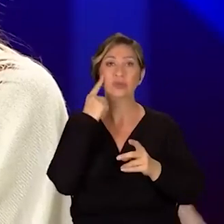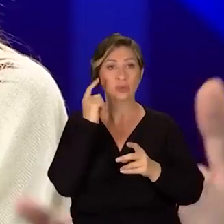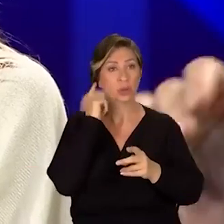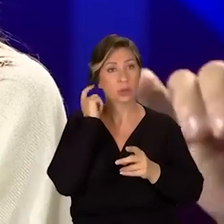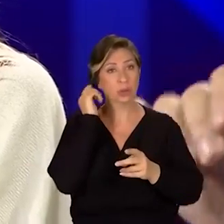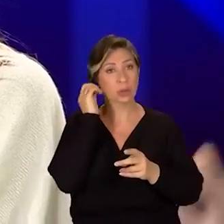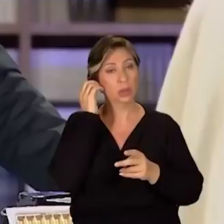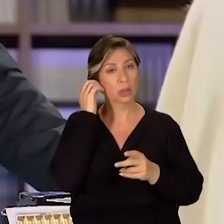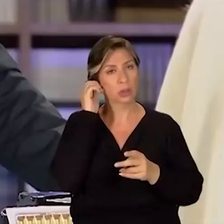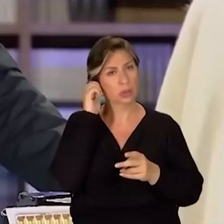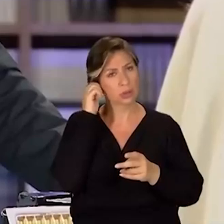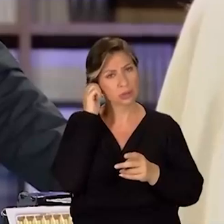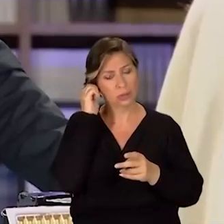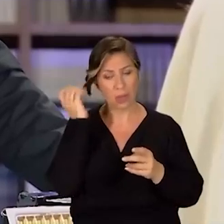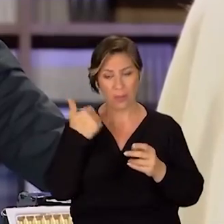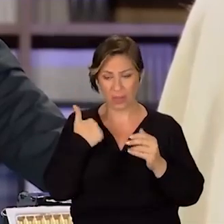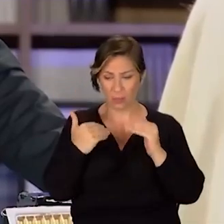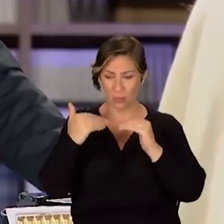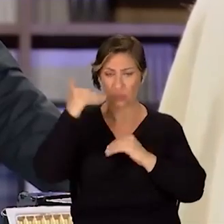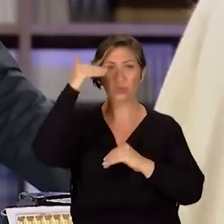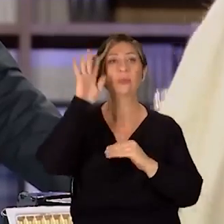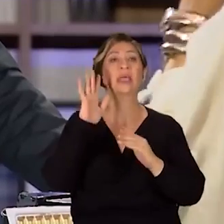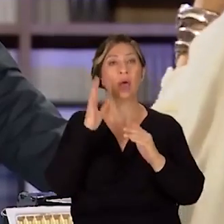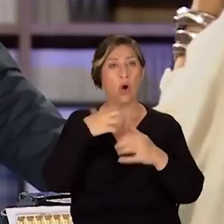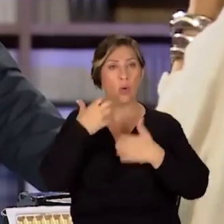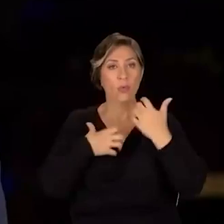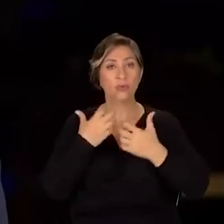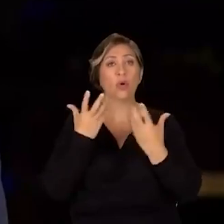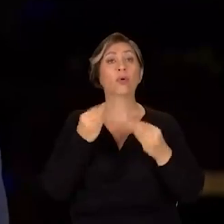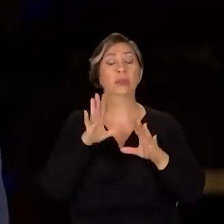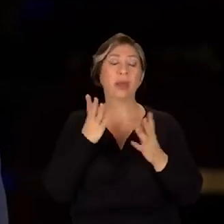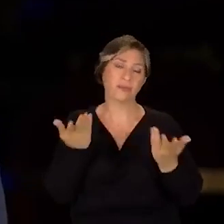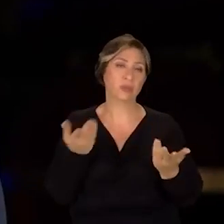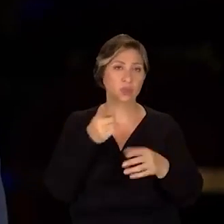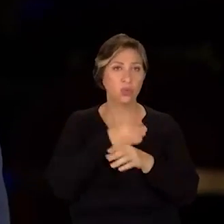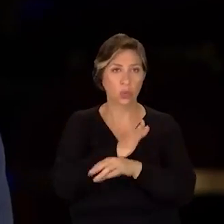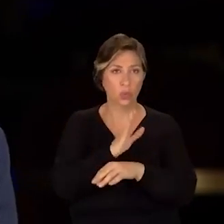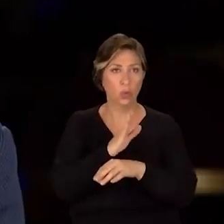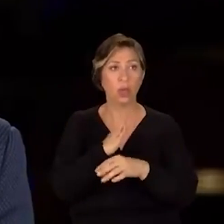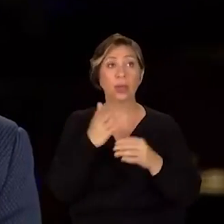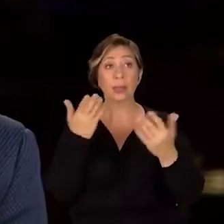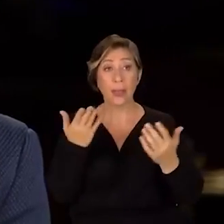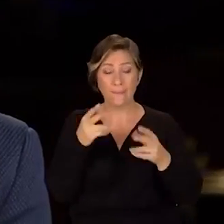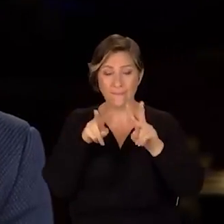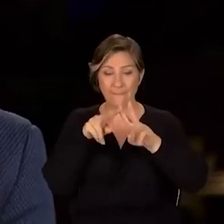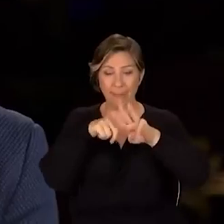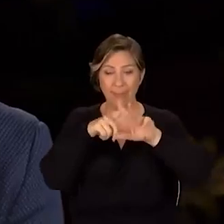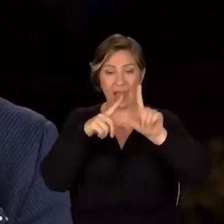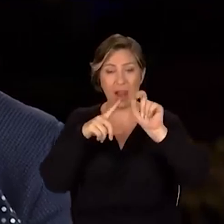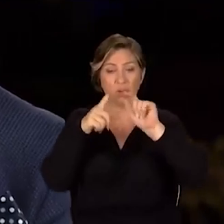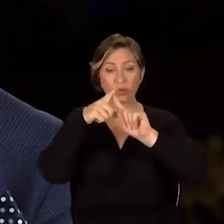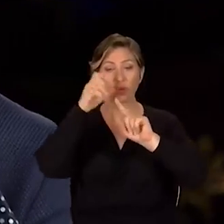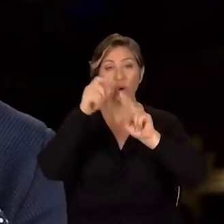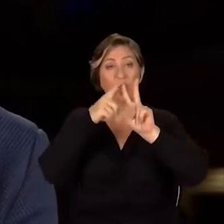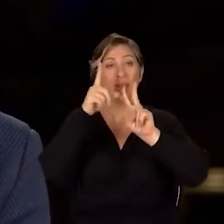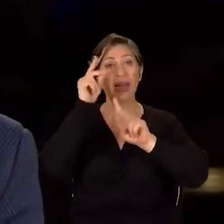fazla. Ya ben de büyüme hormonu salgılanmayacak mı? Salgılanmadan geçirdim o zaman hayatımı. Evet yani bu doğru. Ve melatonin hormonu, mesela